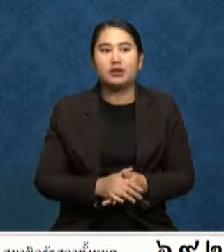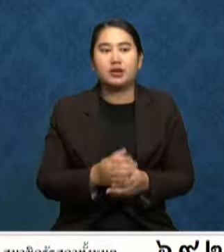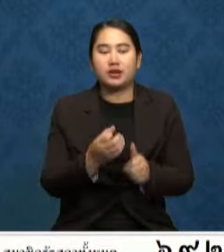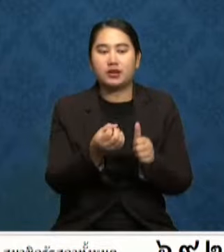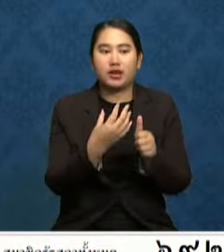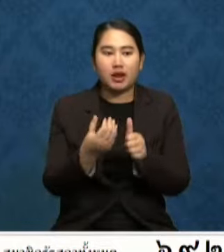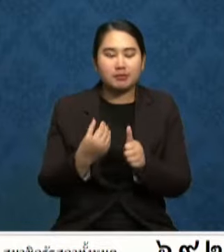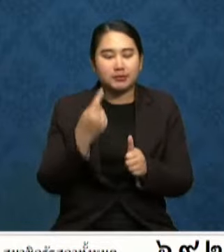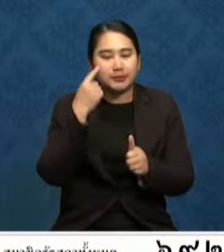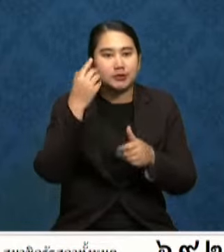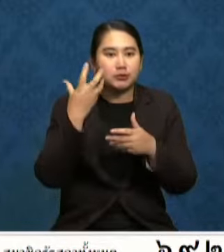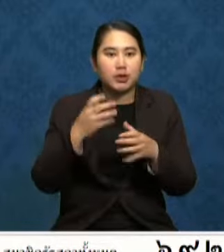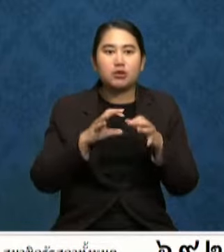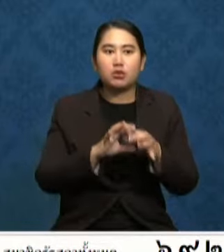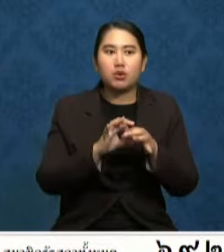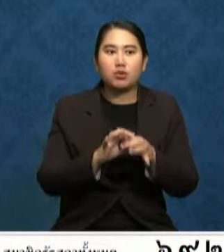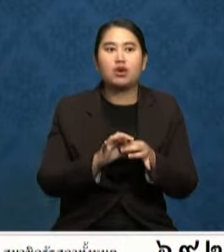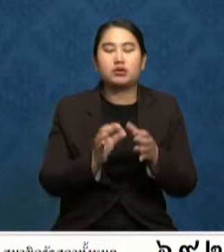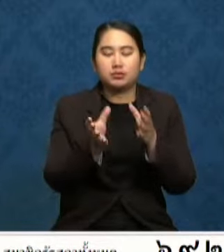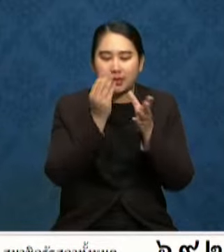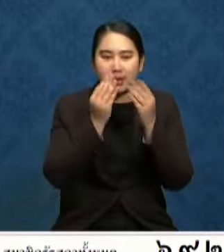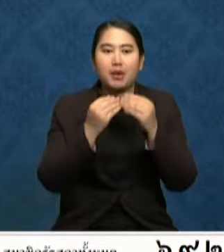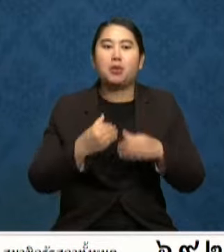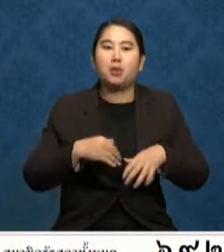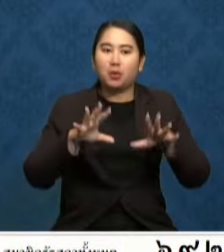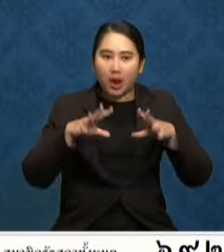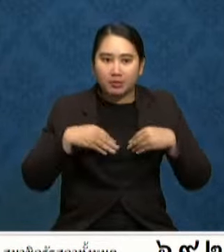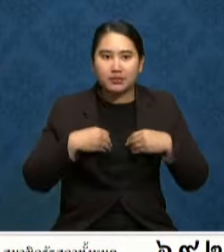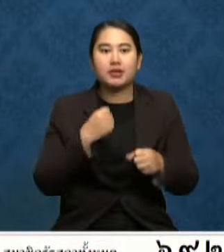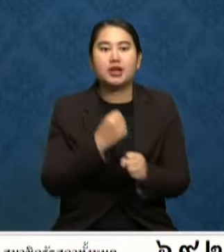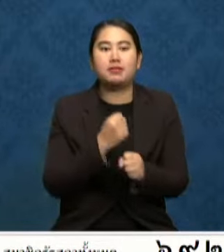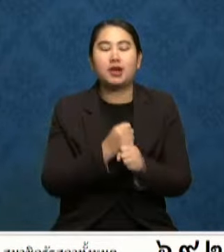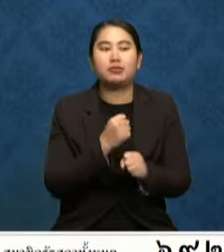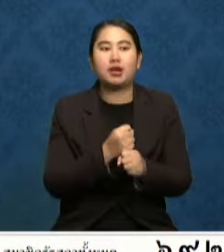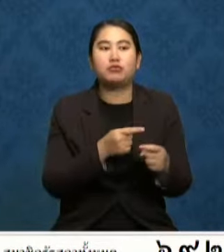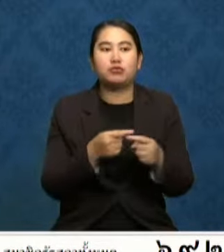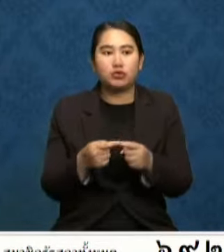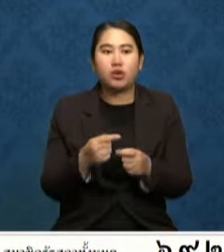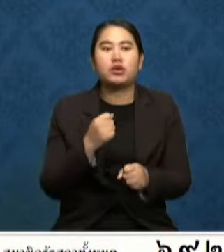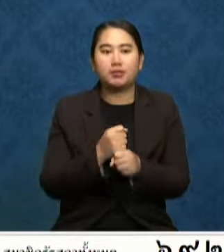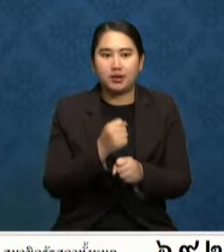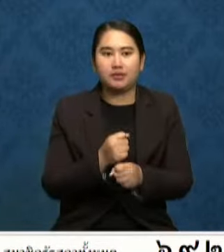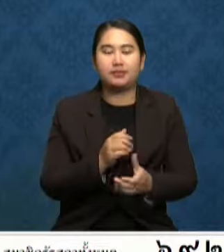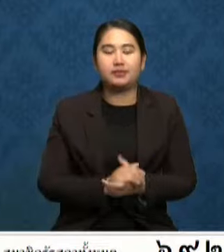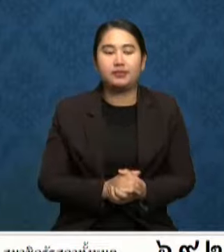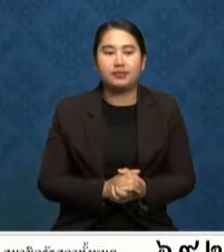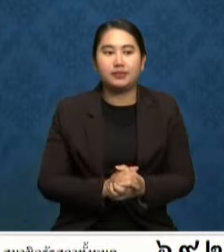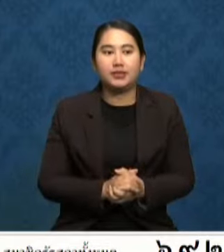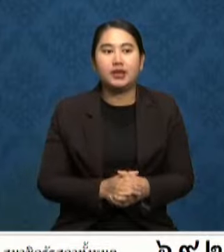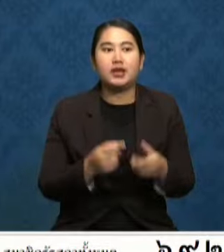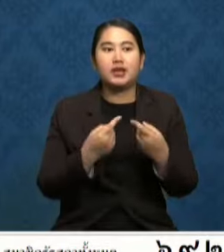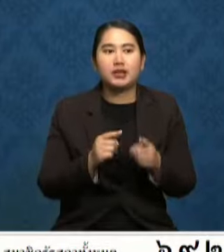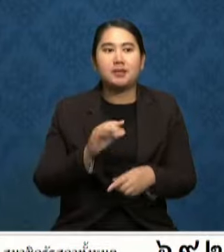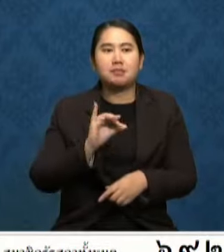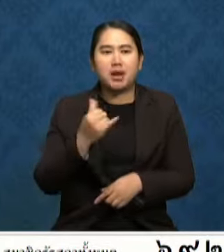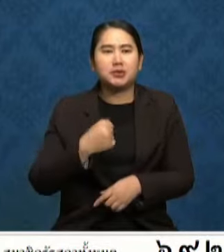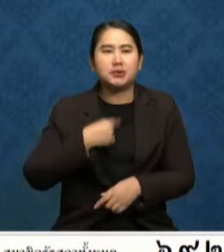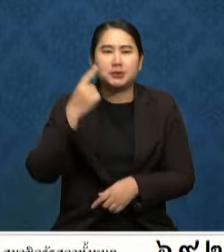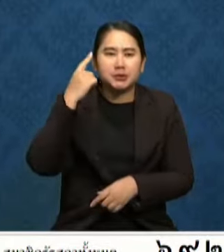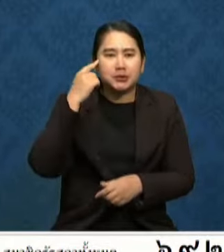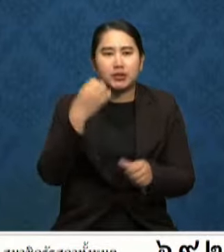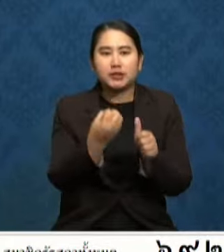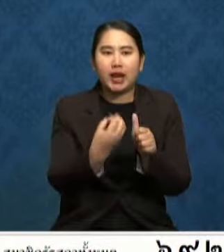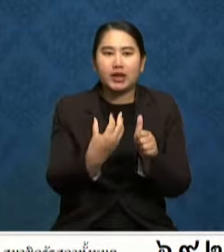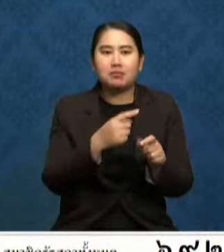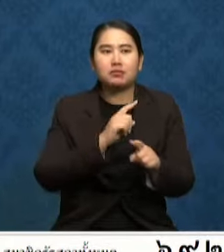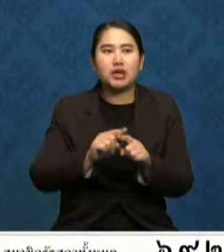เสนอเี้หลายขอวิตกมีเหผลหนาแล้ฝังมากควรเกบไปใช้แต่บางความคดบางขอเสนอ